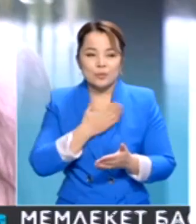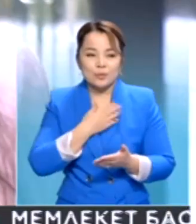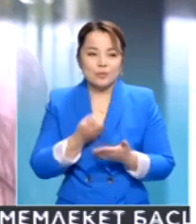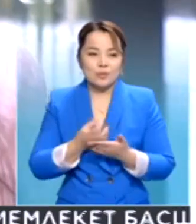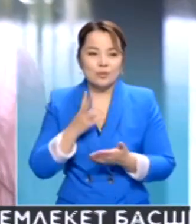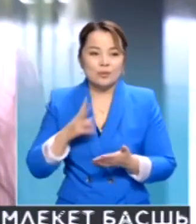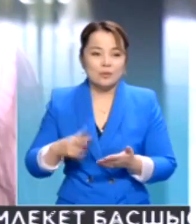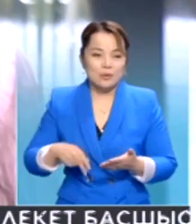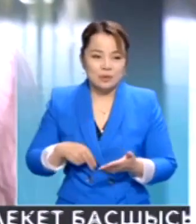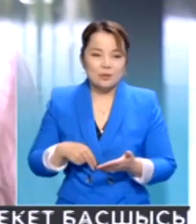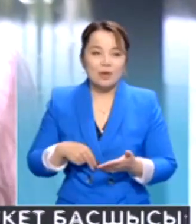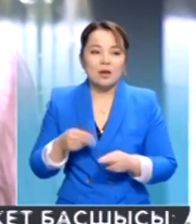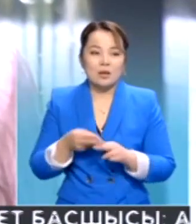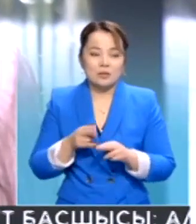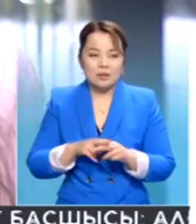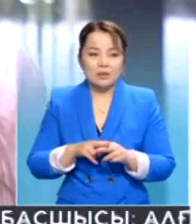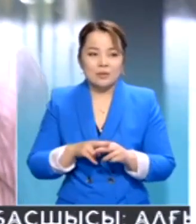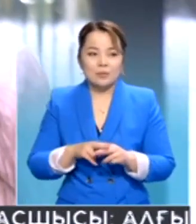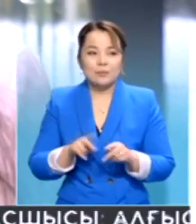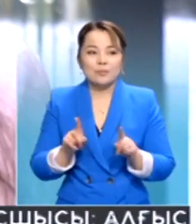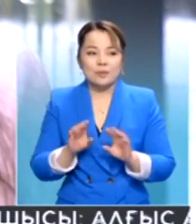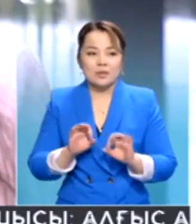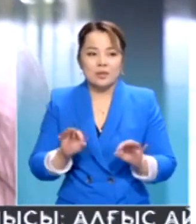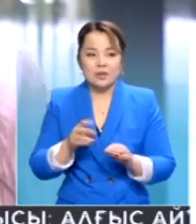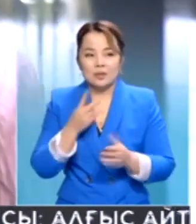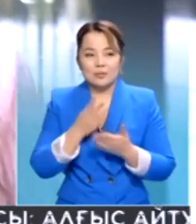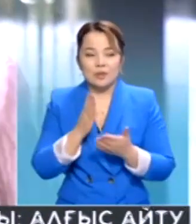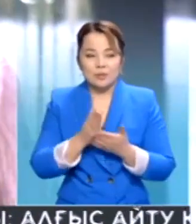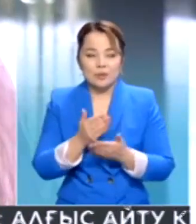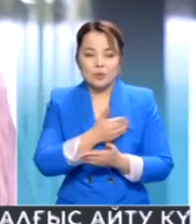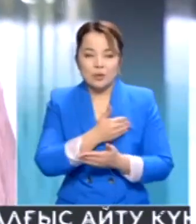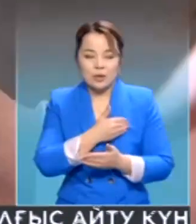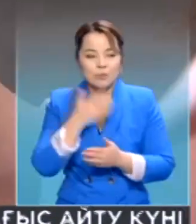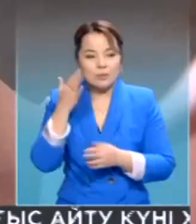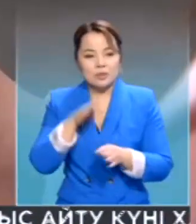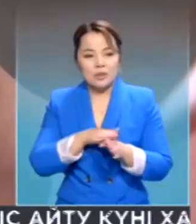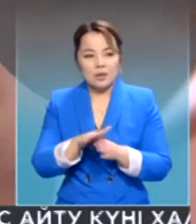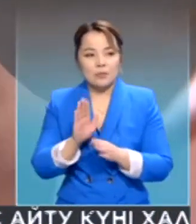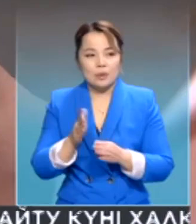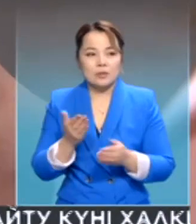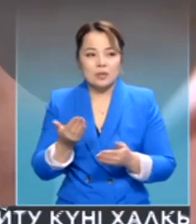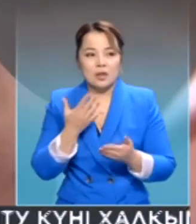рахмет, рахмет. Алла, мейірімді өсірсін. Әумин, айтқаныңыз келсін.